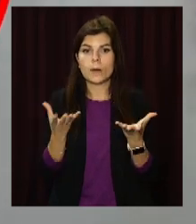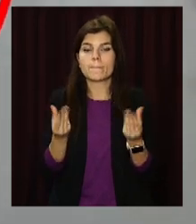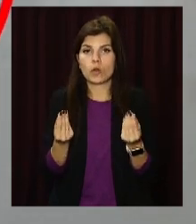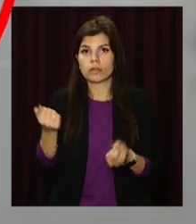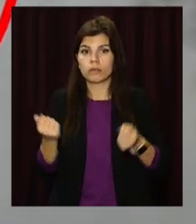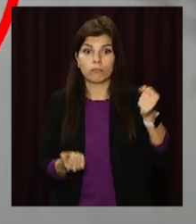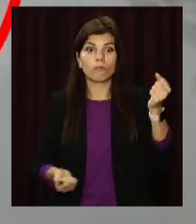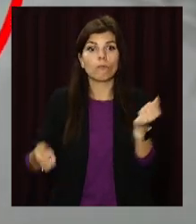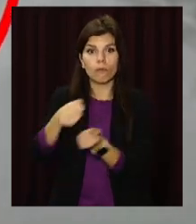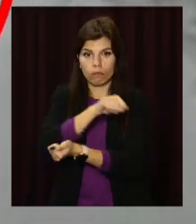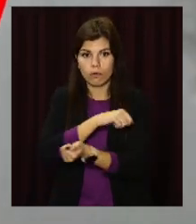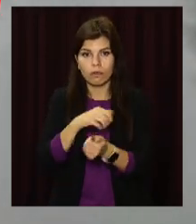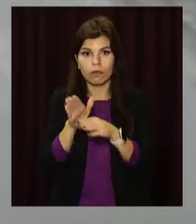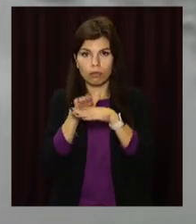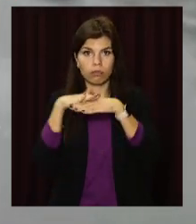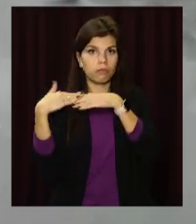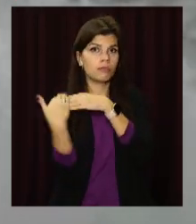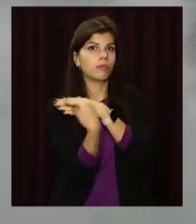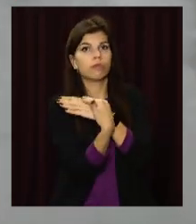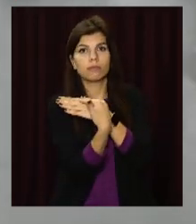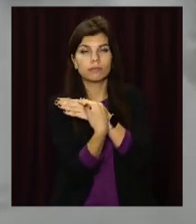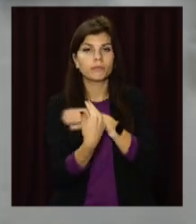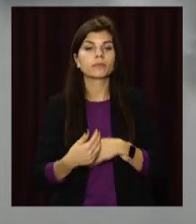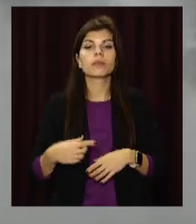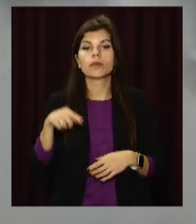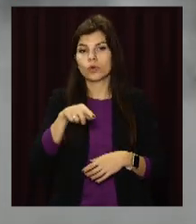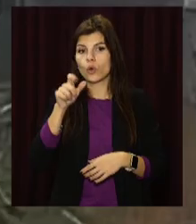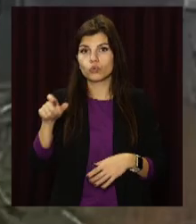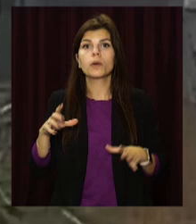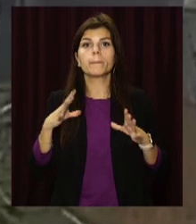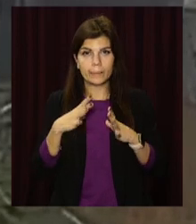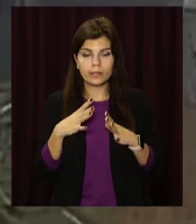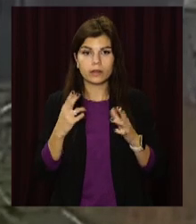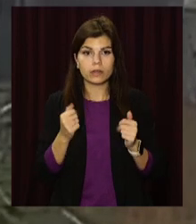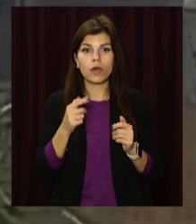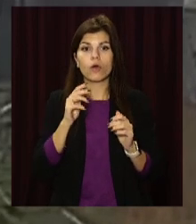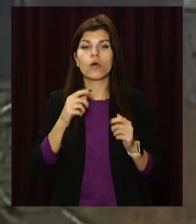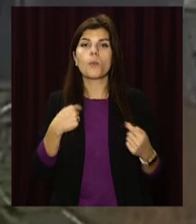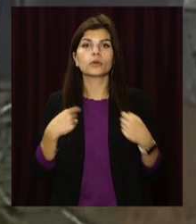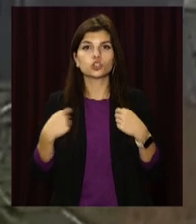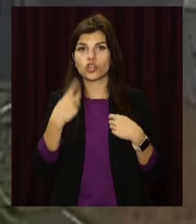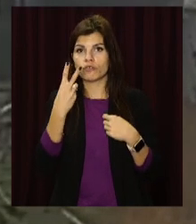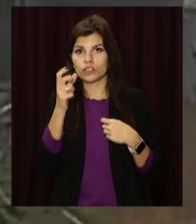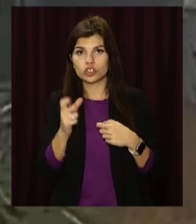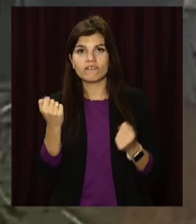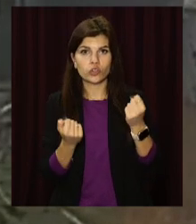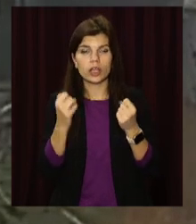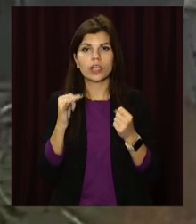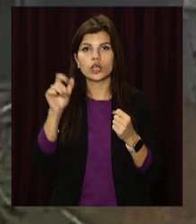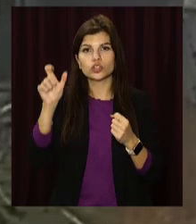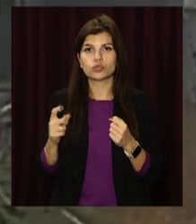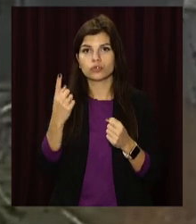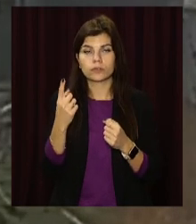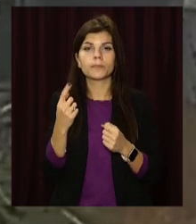впорався з керуванням, мікроавтобус занесло та розвернуло. У салоні були люди. Внаслідок аварії постраждали двоє – водій та